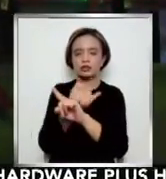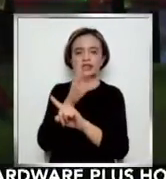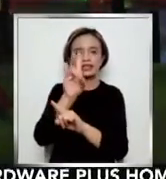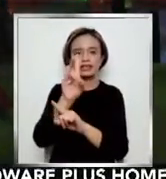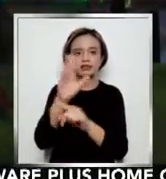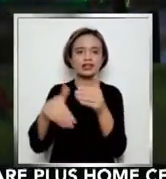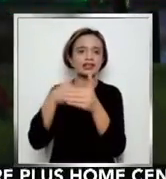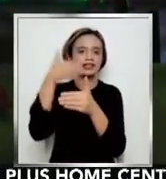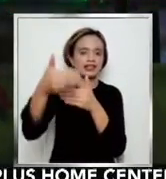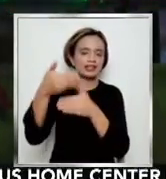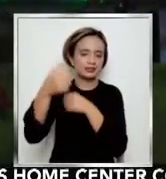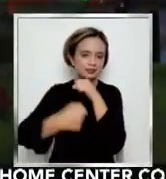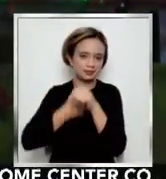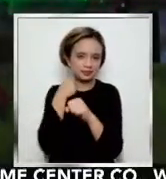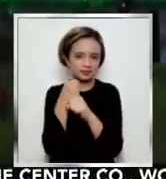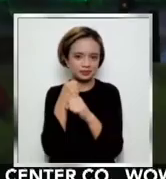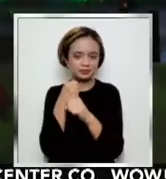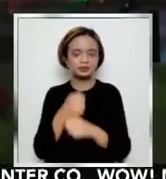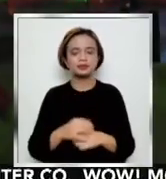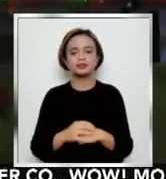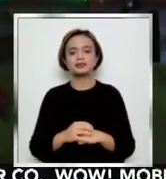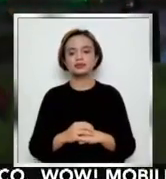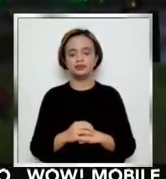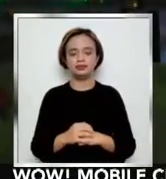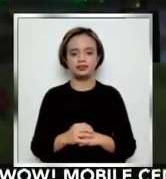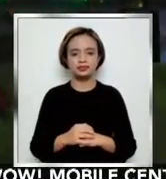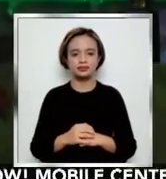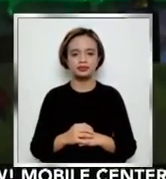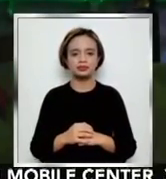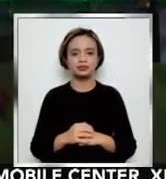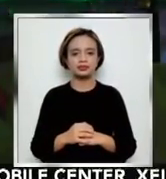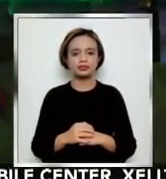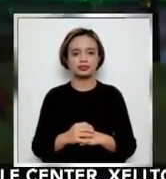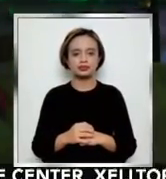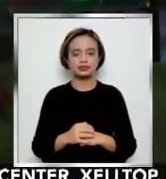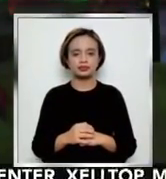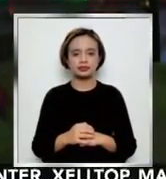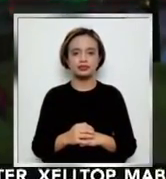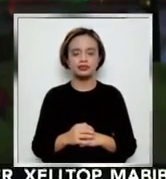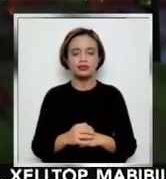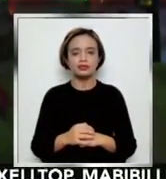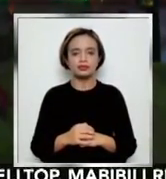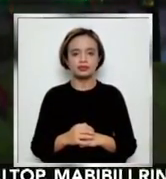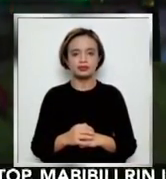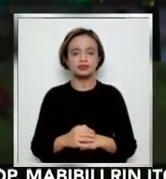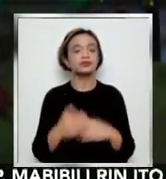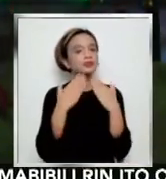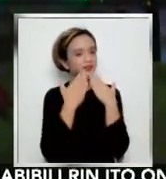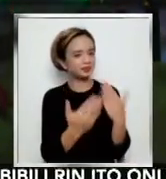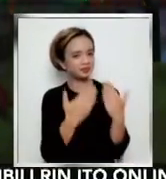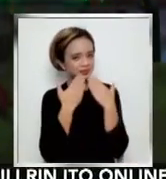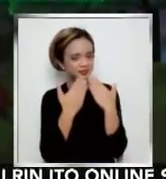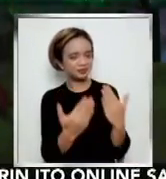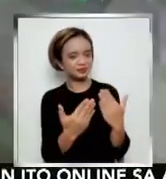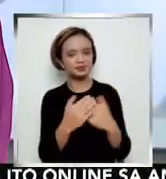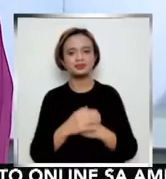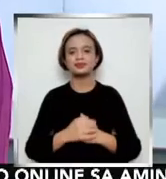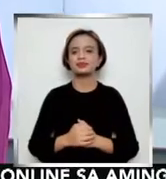sa GMA Integrated News, Chino Gaston nakatutok, 24 oras. Balik sa inyo, Mel. Maraming salamat sa iyo, Chino